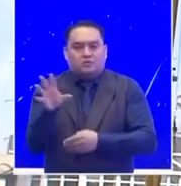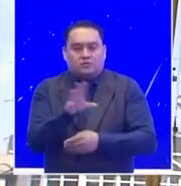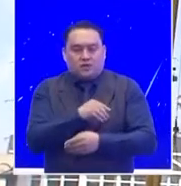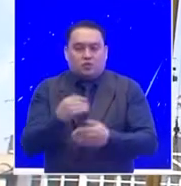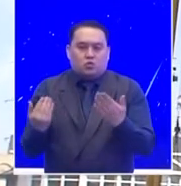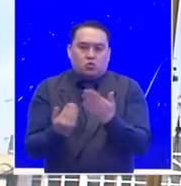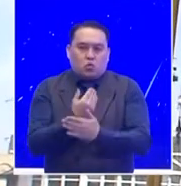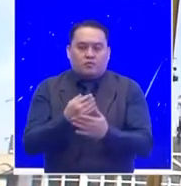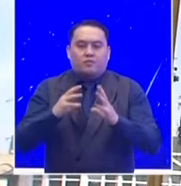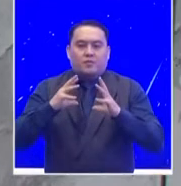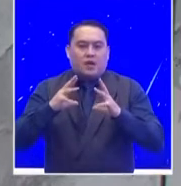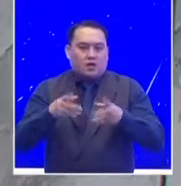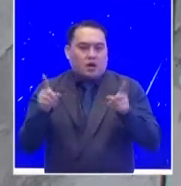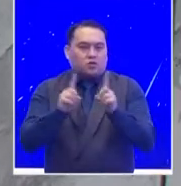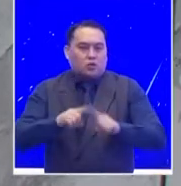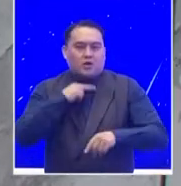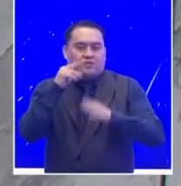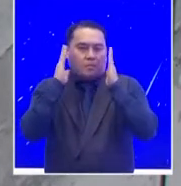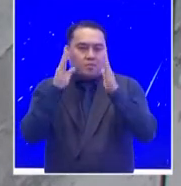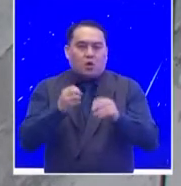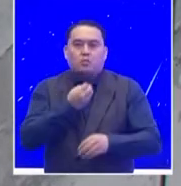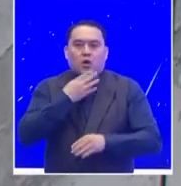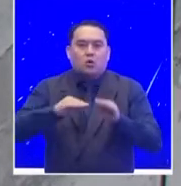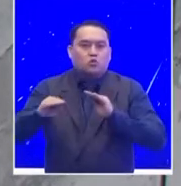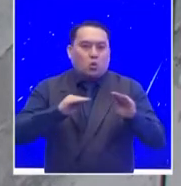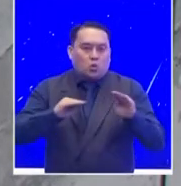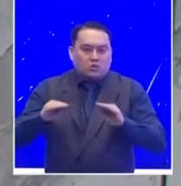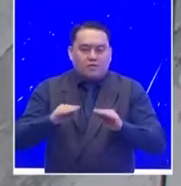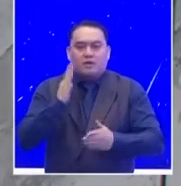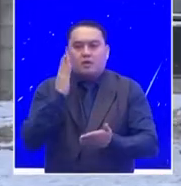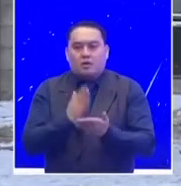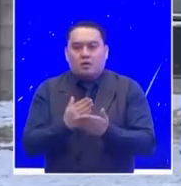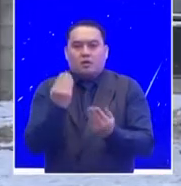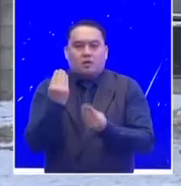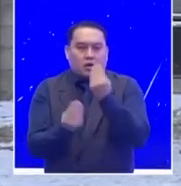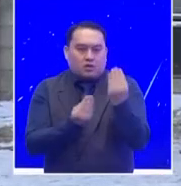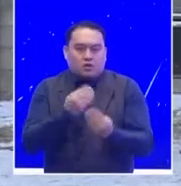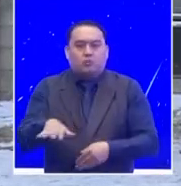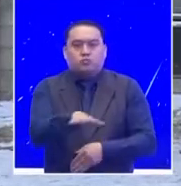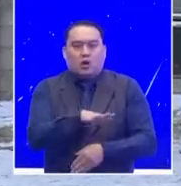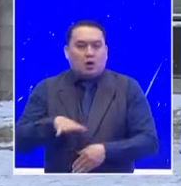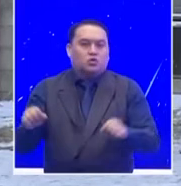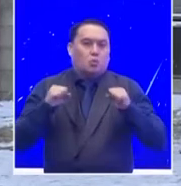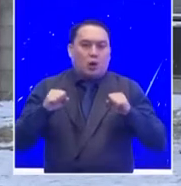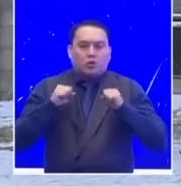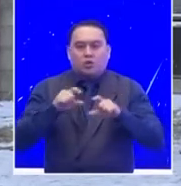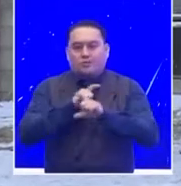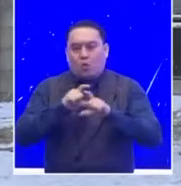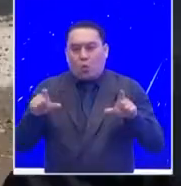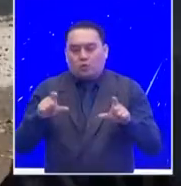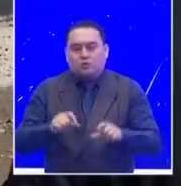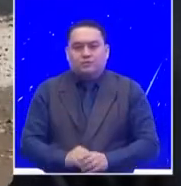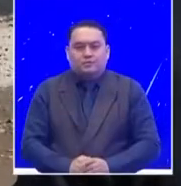критериям современного мира. Особое внимание – благоустройству двора. Предусмотрены детская площадка, спортивные объекты и